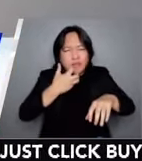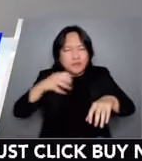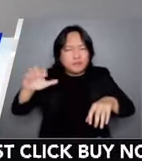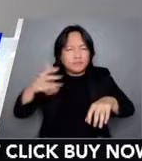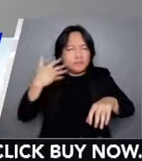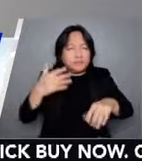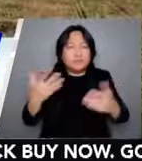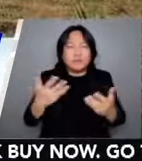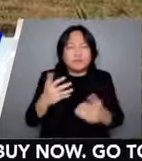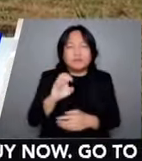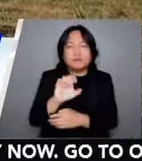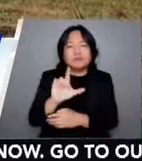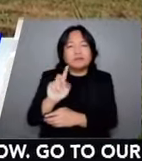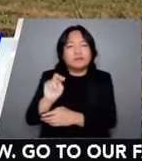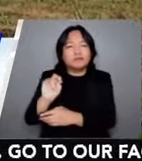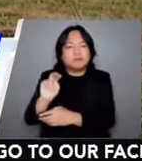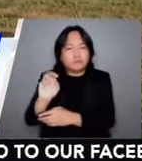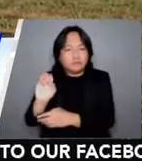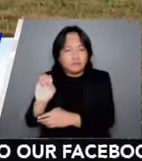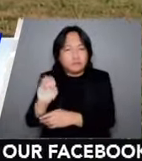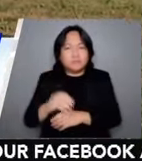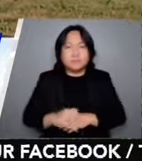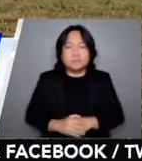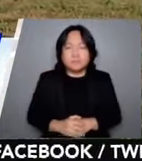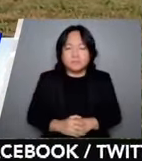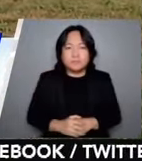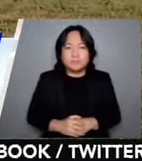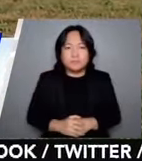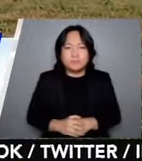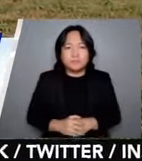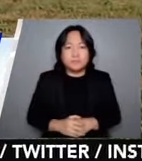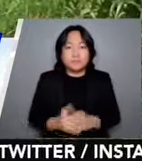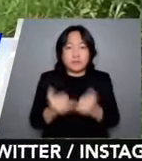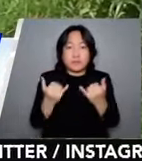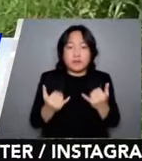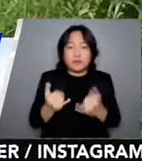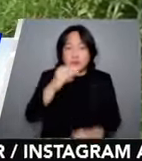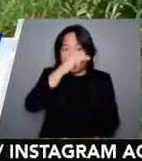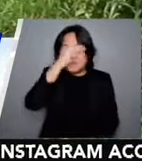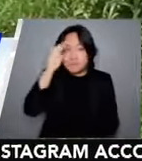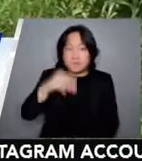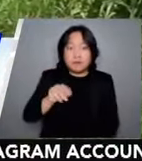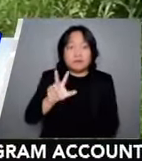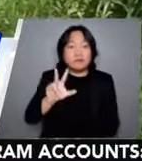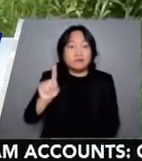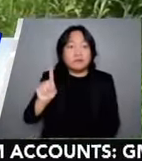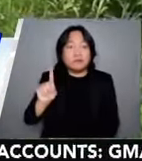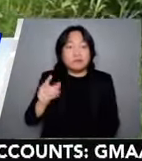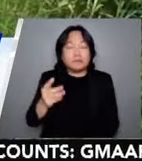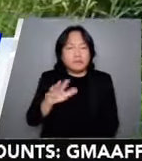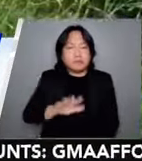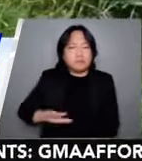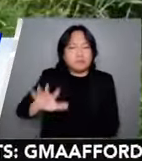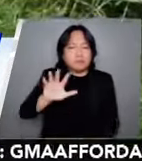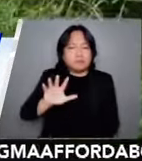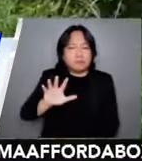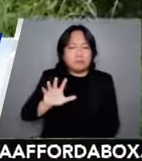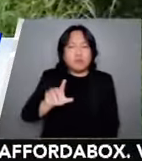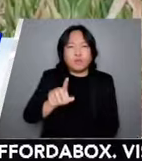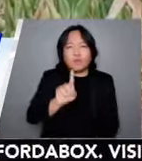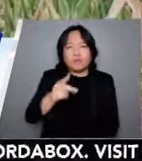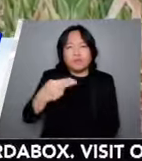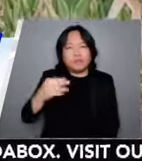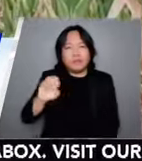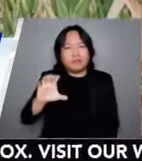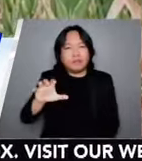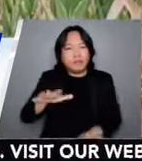Municipal Agriculturist ng Surala, as of March 31, halos 5,000 hektaryo ng taniman at palaisdaan ang